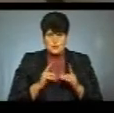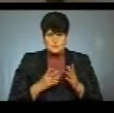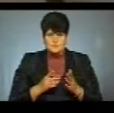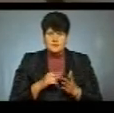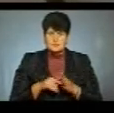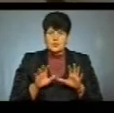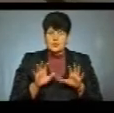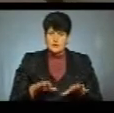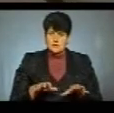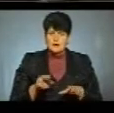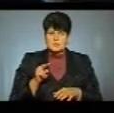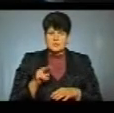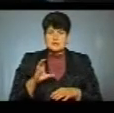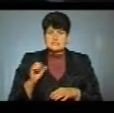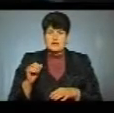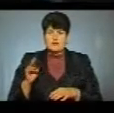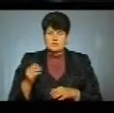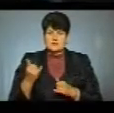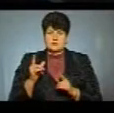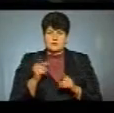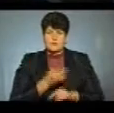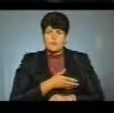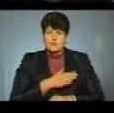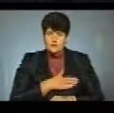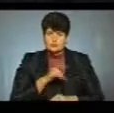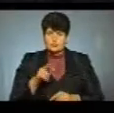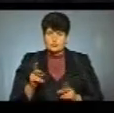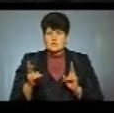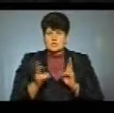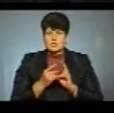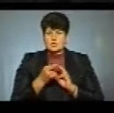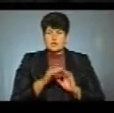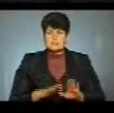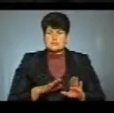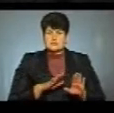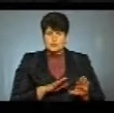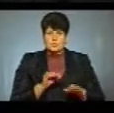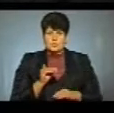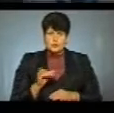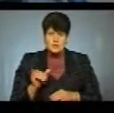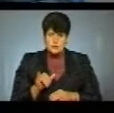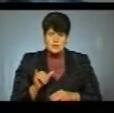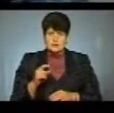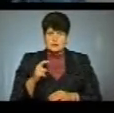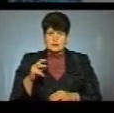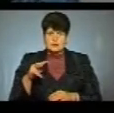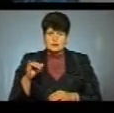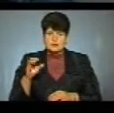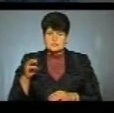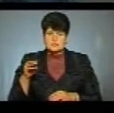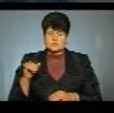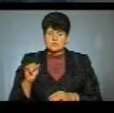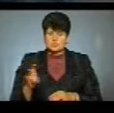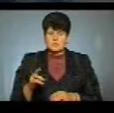Міський голова Скалата Петро Савончак зараз у Польщі. Тому з людьми зустрілася його заступниця Уляна Хлистун. Я сказав начальник